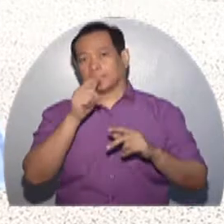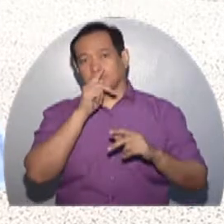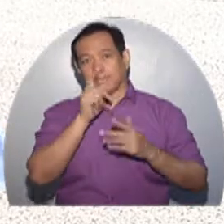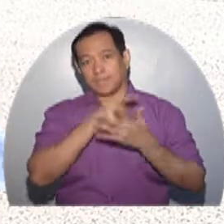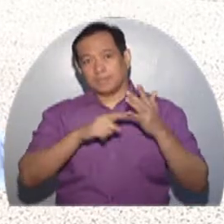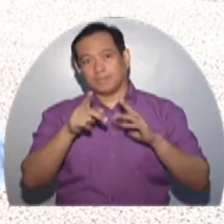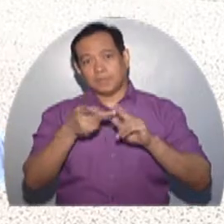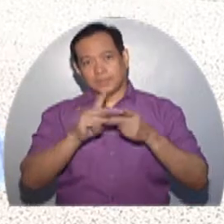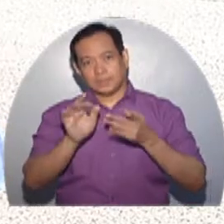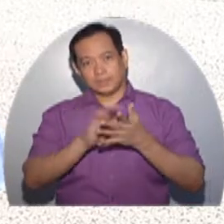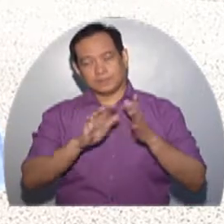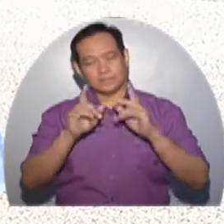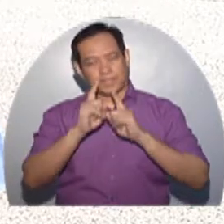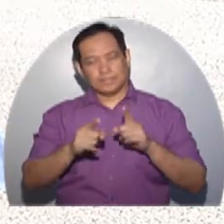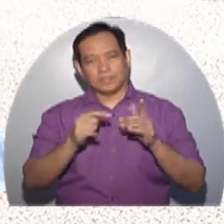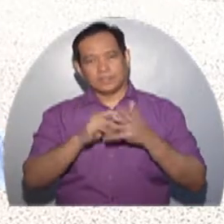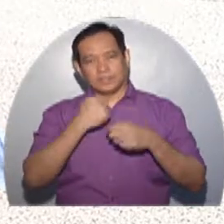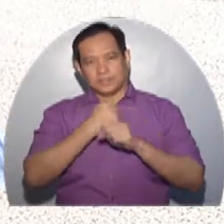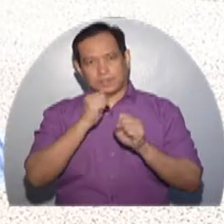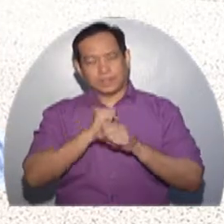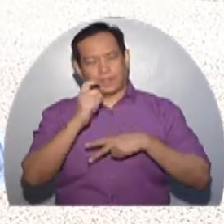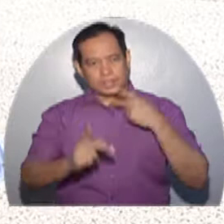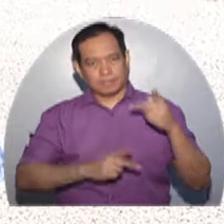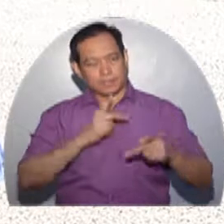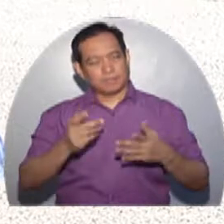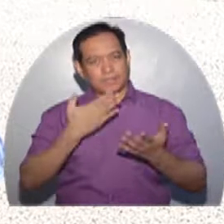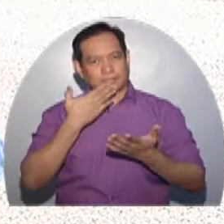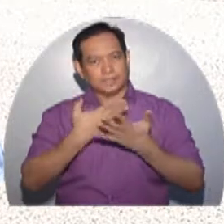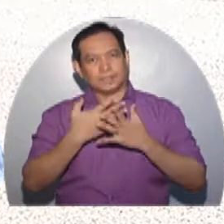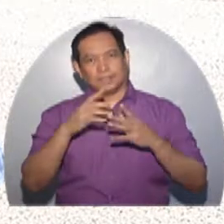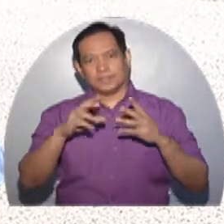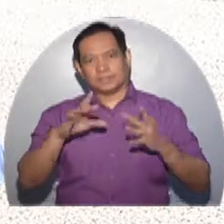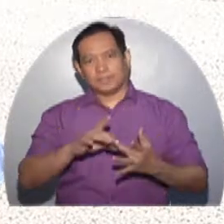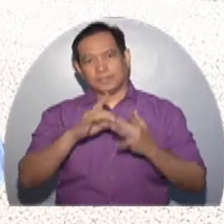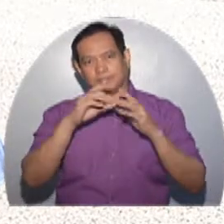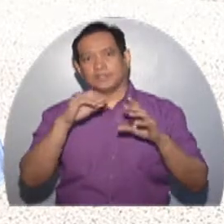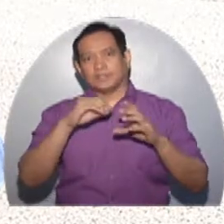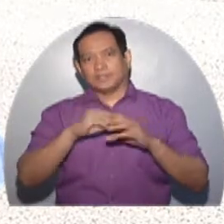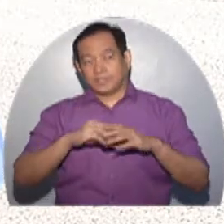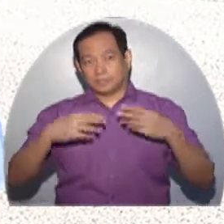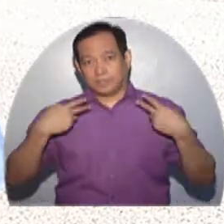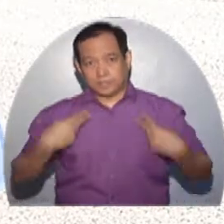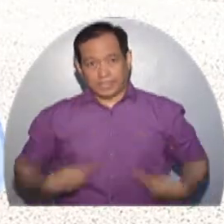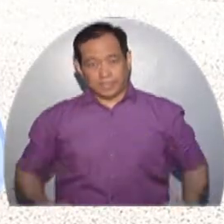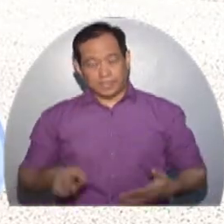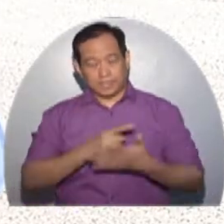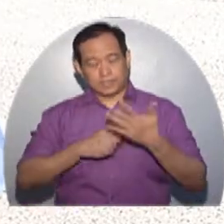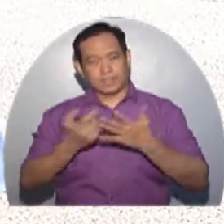na ito ay isa sa magandang tugon para sa ikabubuti ng ating mga kababayan, lalo na sa pagdating sa kalusugan.